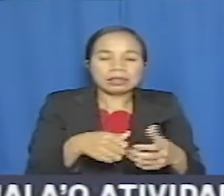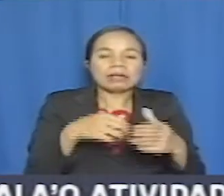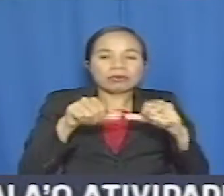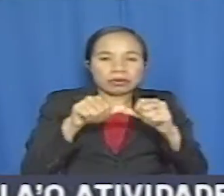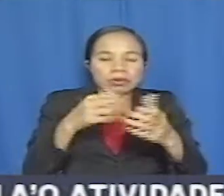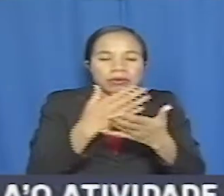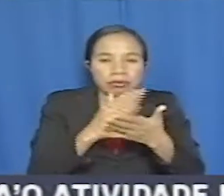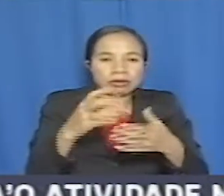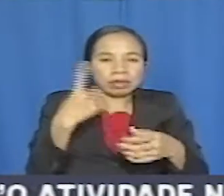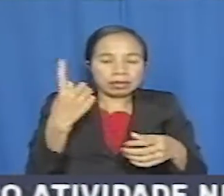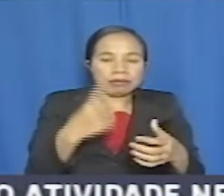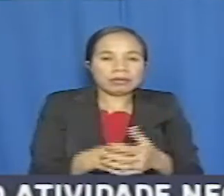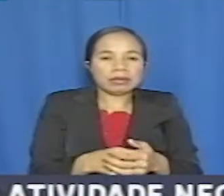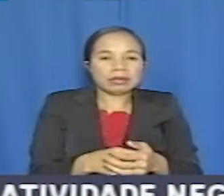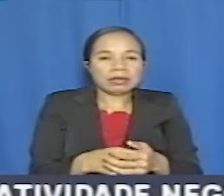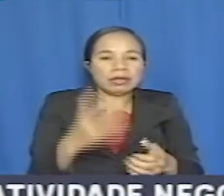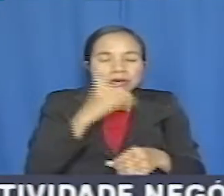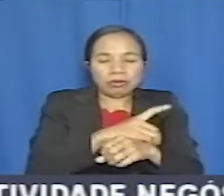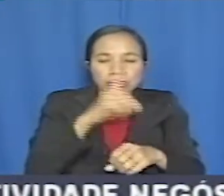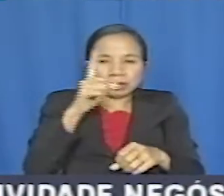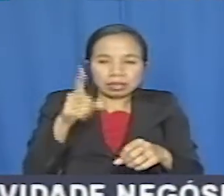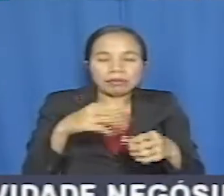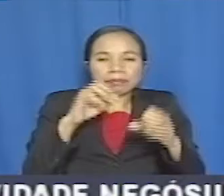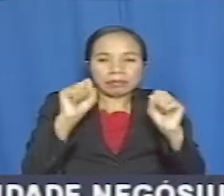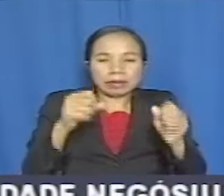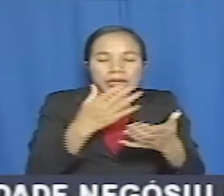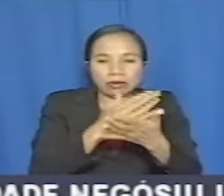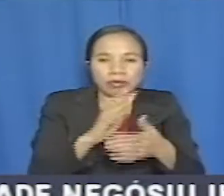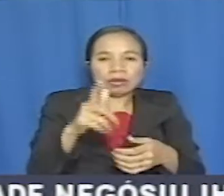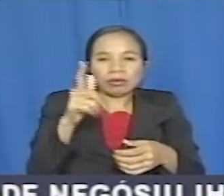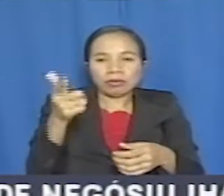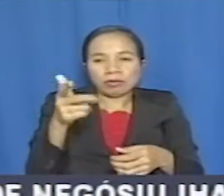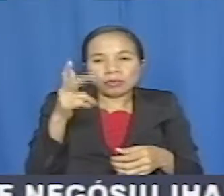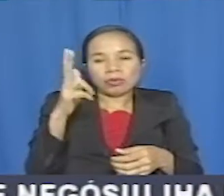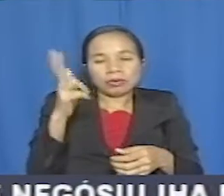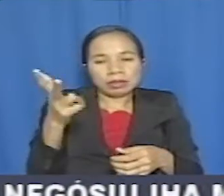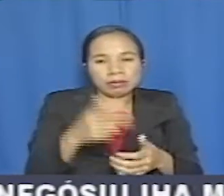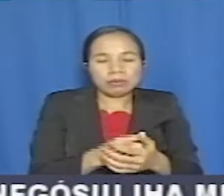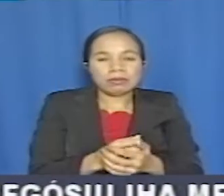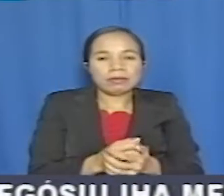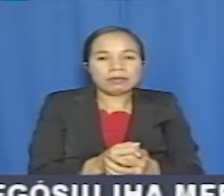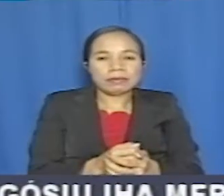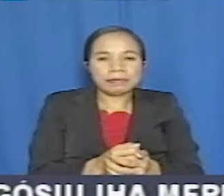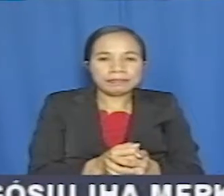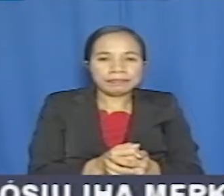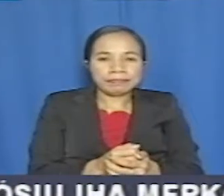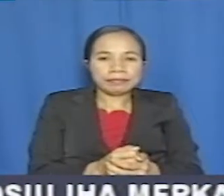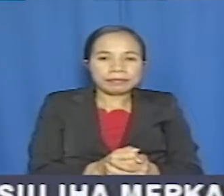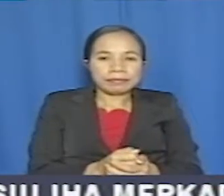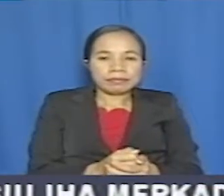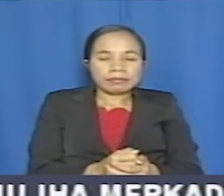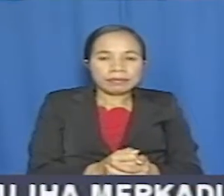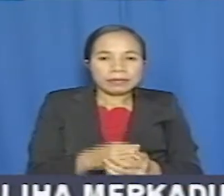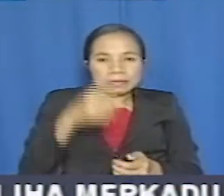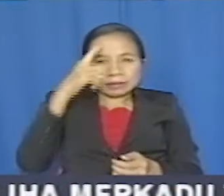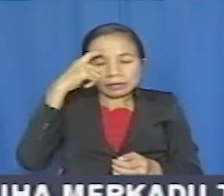20 30 ansa ba 50 baleten la ya masih 50 mai kraik ni ya la ya la stragis na